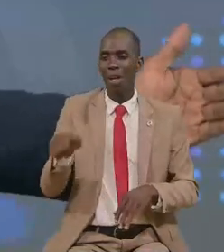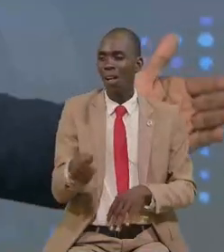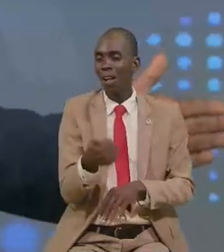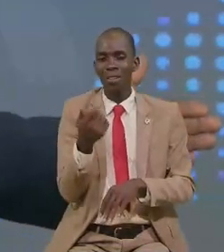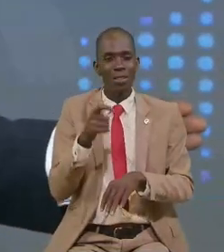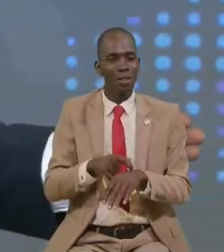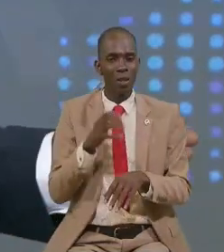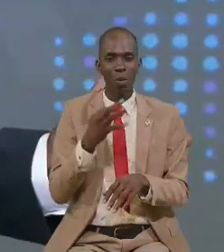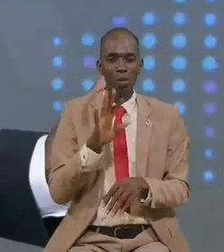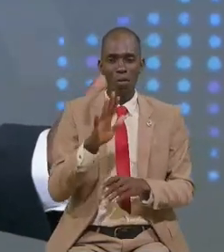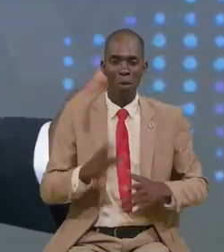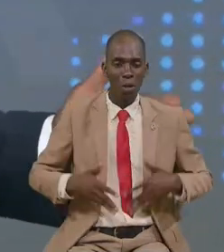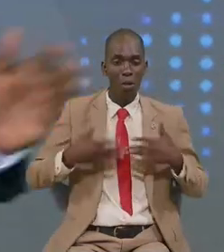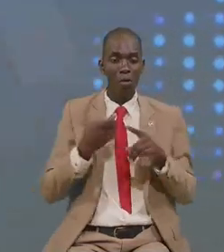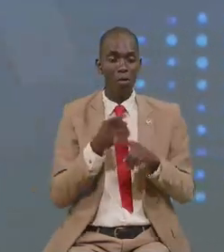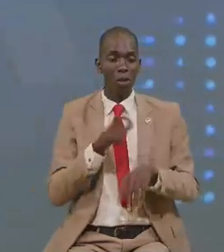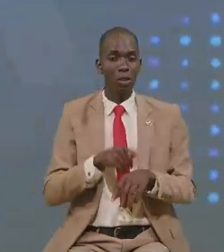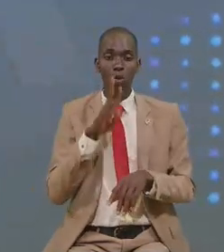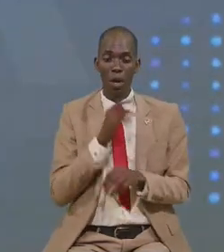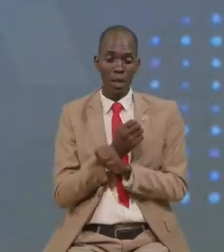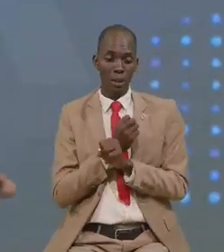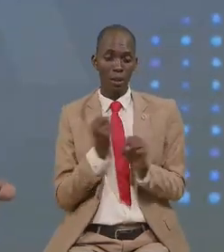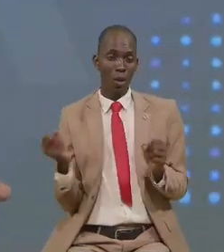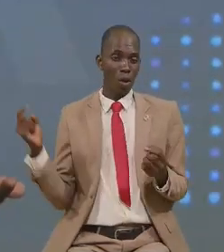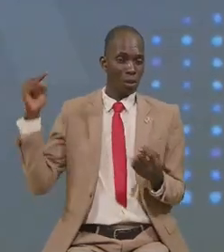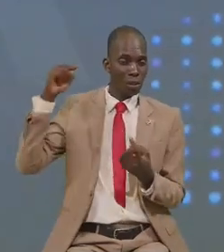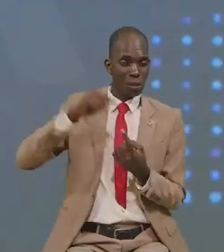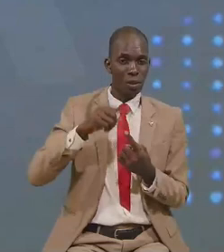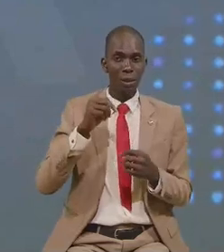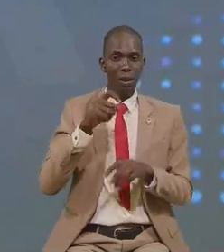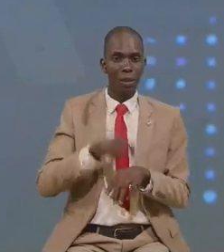vie, depuis que tu es né de nouveau,